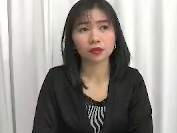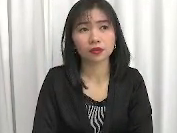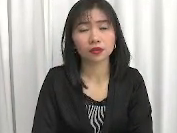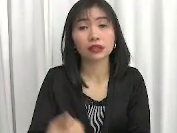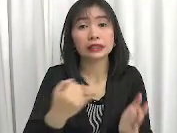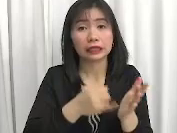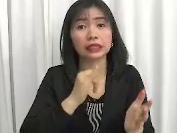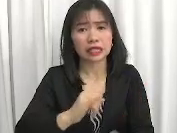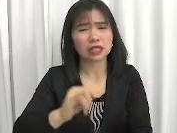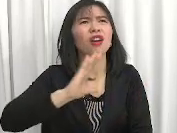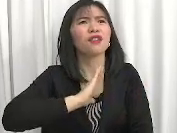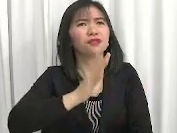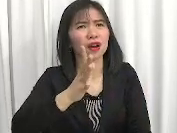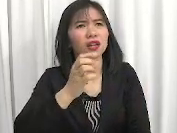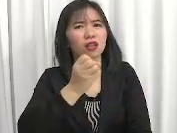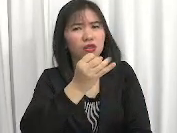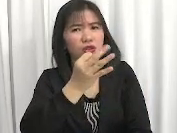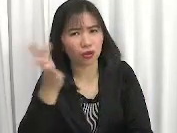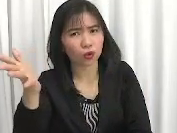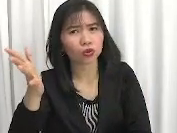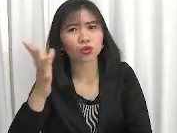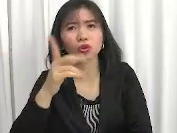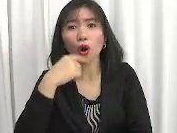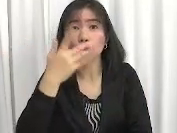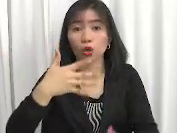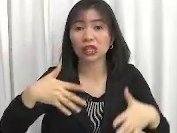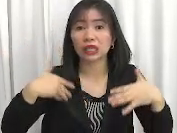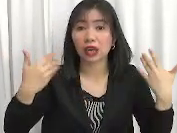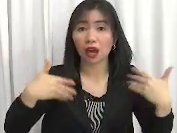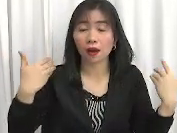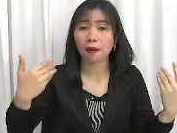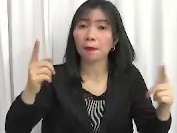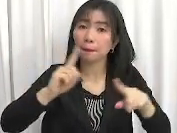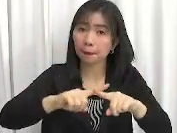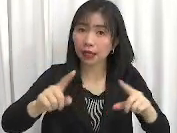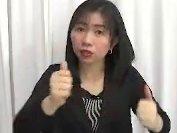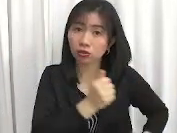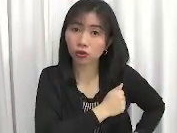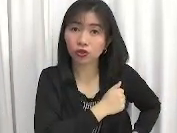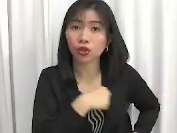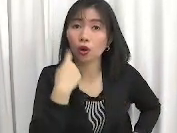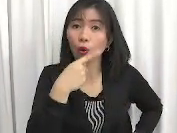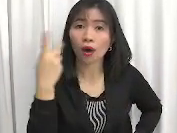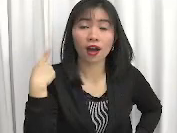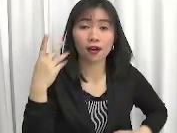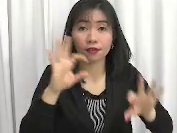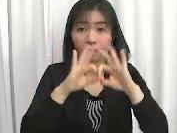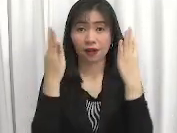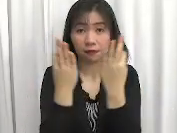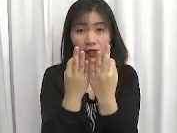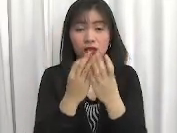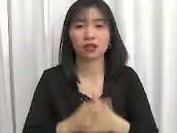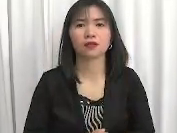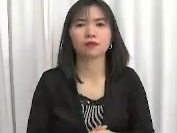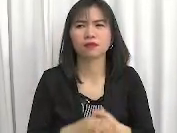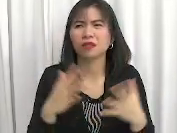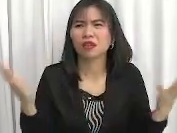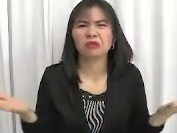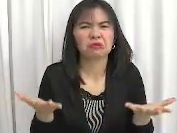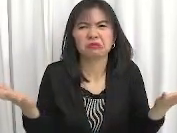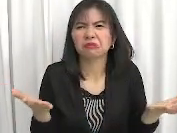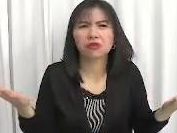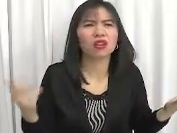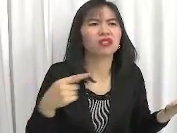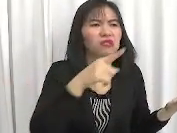binata, yeah, no? Pero kapag ikaw ay family man, of course magkakaroon ka rin ng pamilya kung saan sana didestino